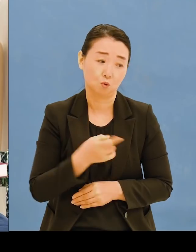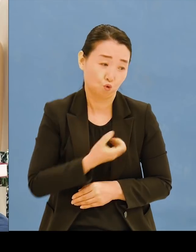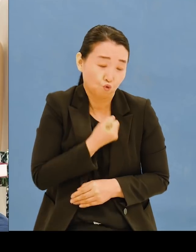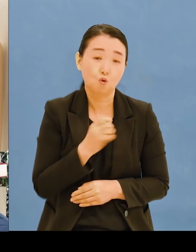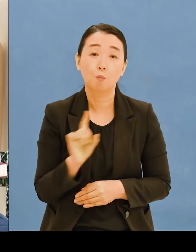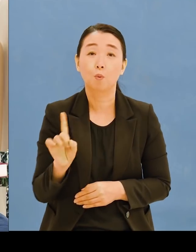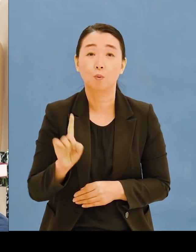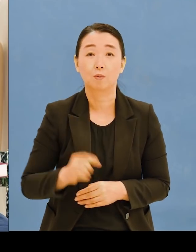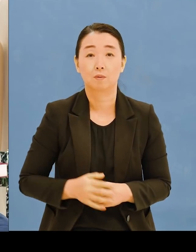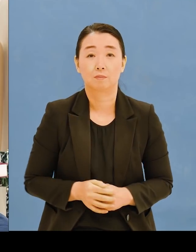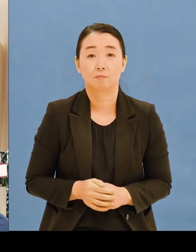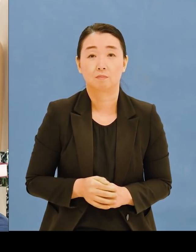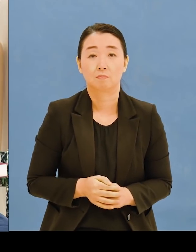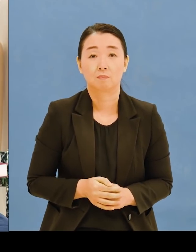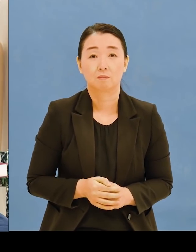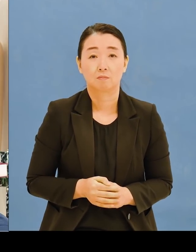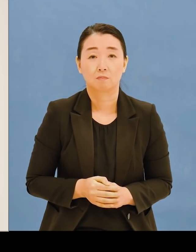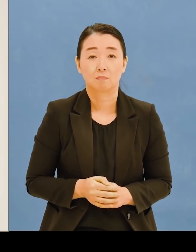충격적이었던 것은